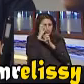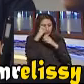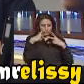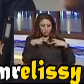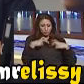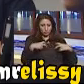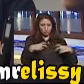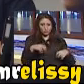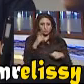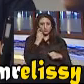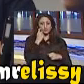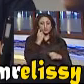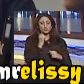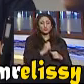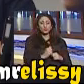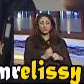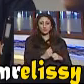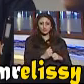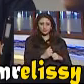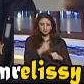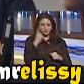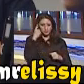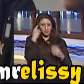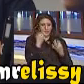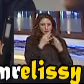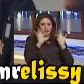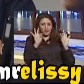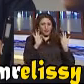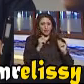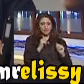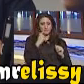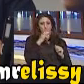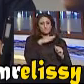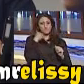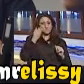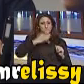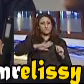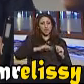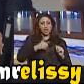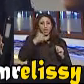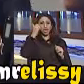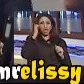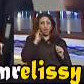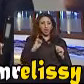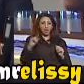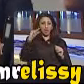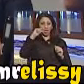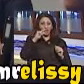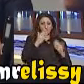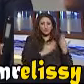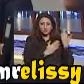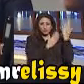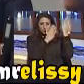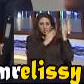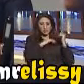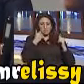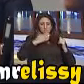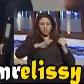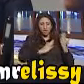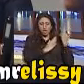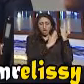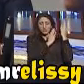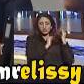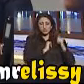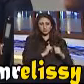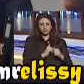الشرعيين. هنتكلم فيه عن الحياة الكاملة في مصرع الشهيد محمد الجندي. الفقرة الثانية الشعب يتكلم